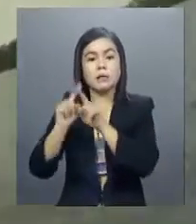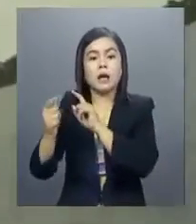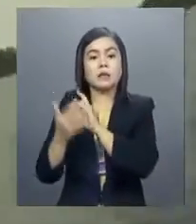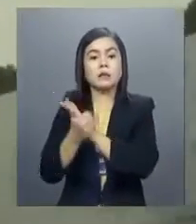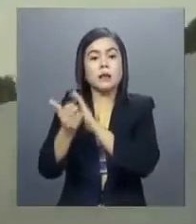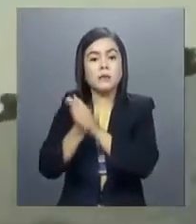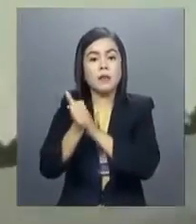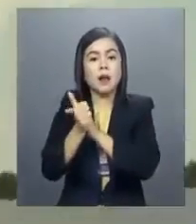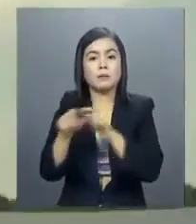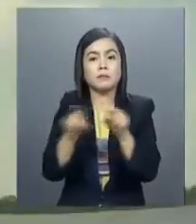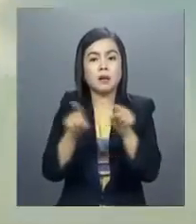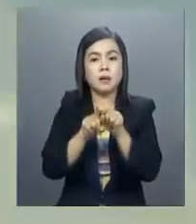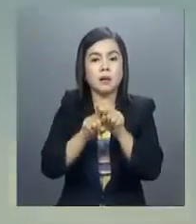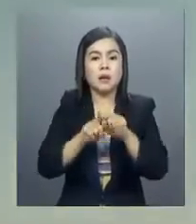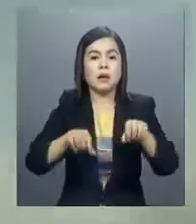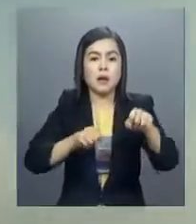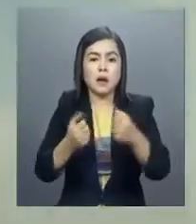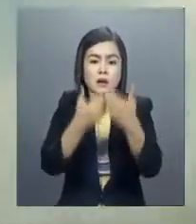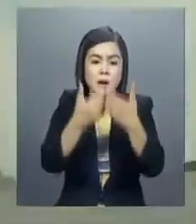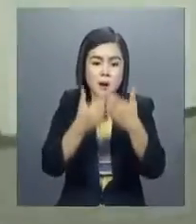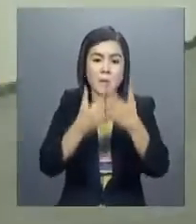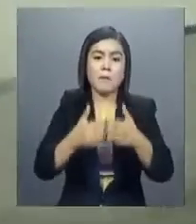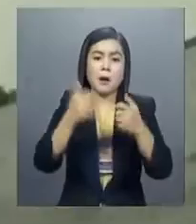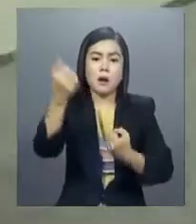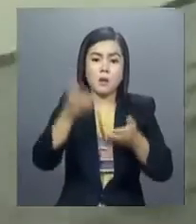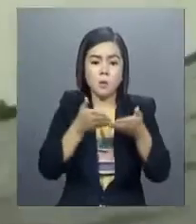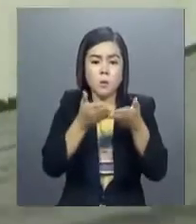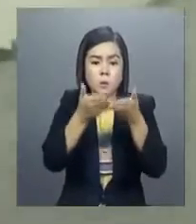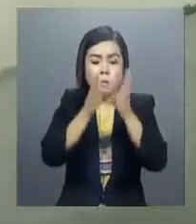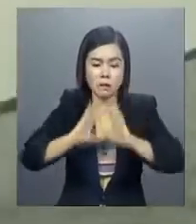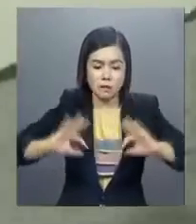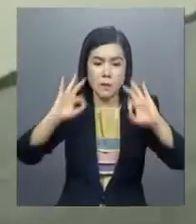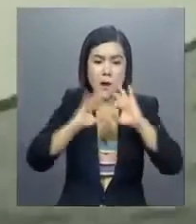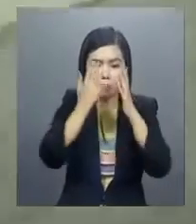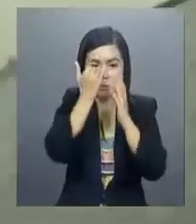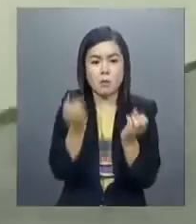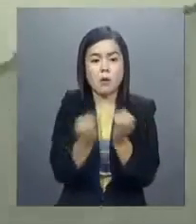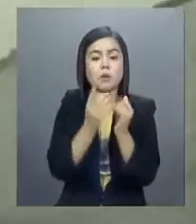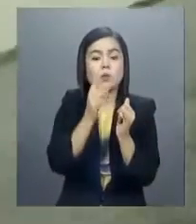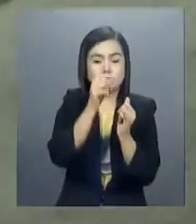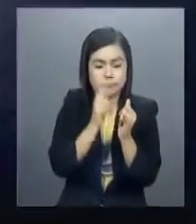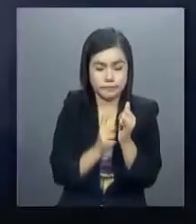องบอกว่าเสียดายฝีมือและก็พรสวรรค์ของน้องคอปเตอร์ที่น่าจะเป็นกำลังสำคัญของทีมชาติไทยในการแข่งขันอนาคตครับ